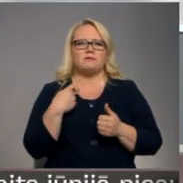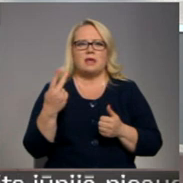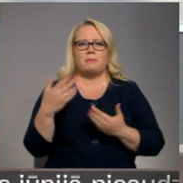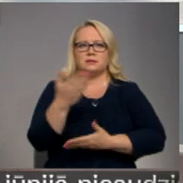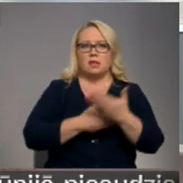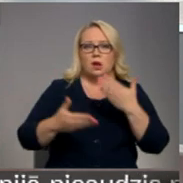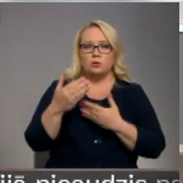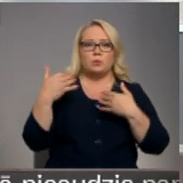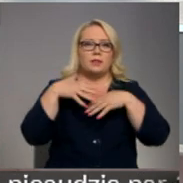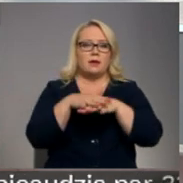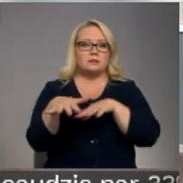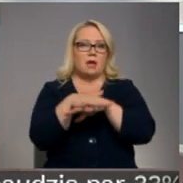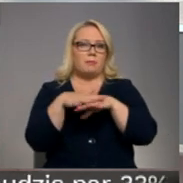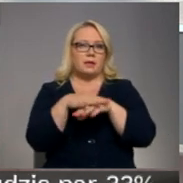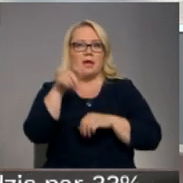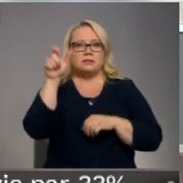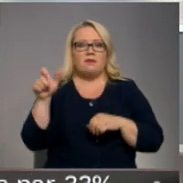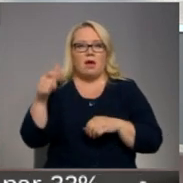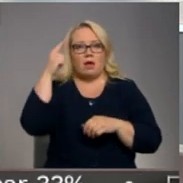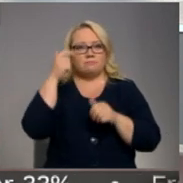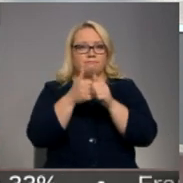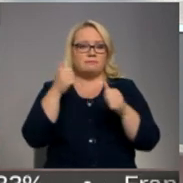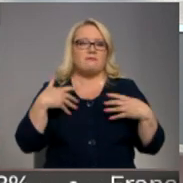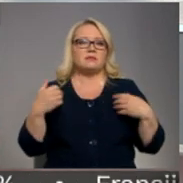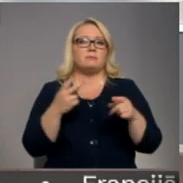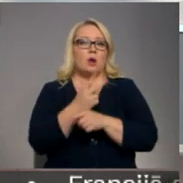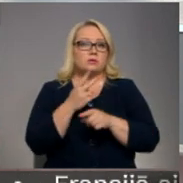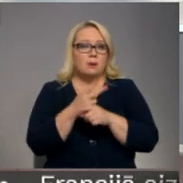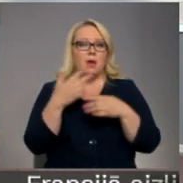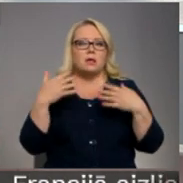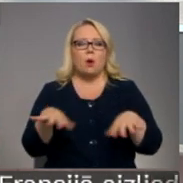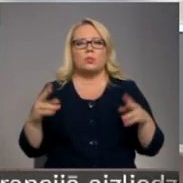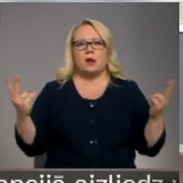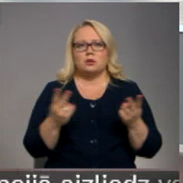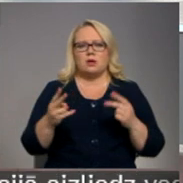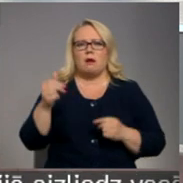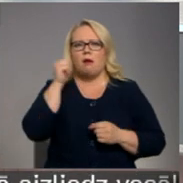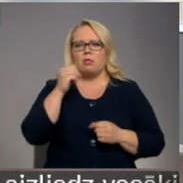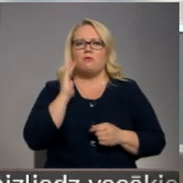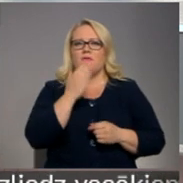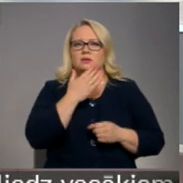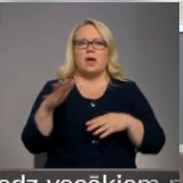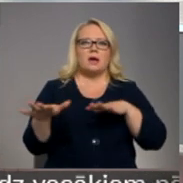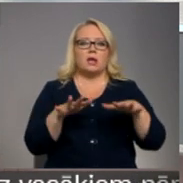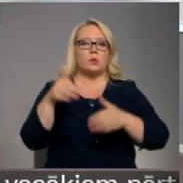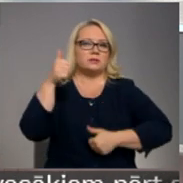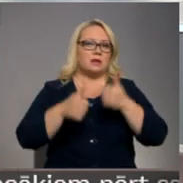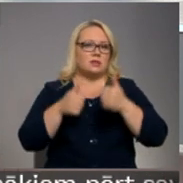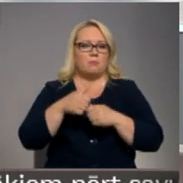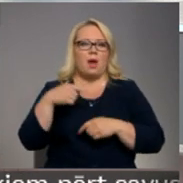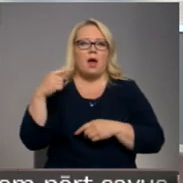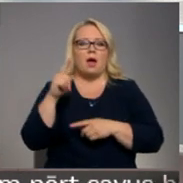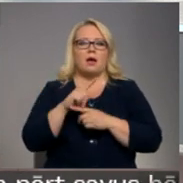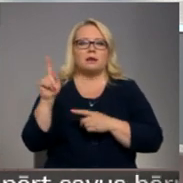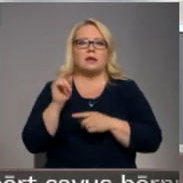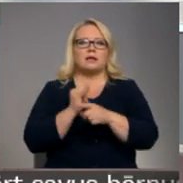sadraudzību un integrāciju sabiedrībā, cilvēkiem ar garīgās veselības traucējumiem jau tradicionāli ik vasaru tiek rīkotas sacensības